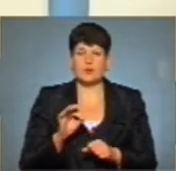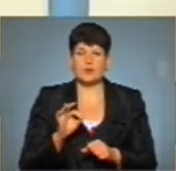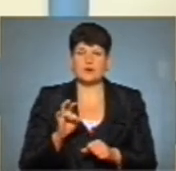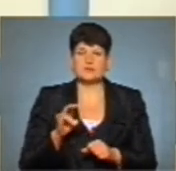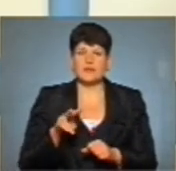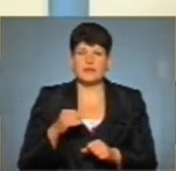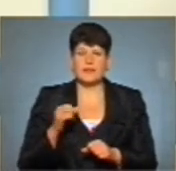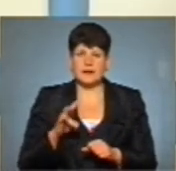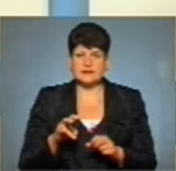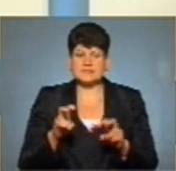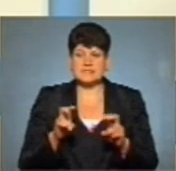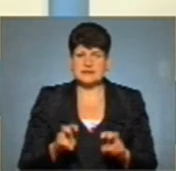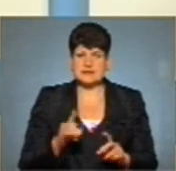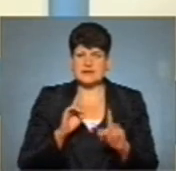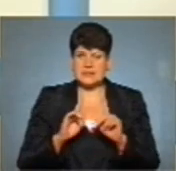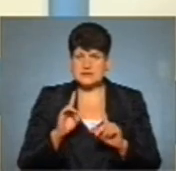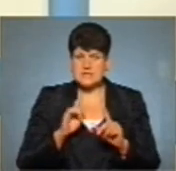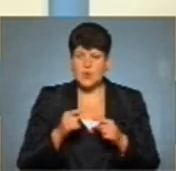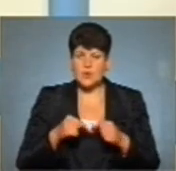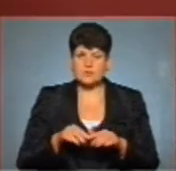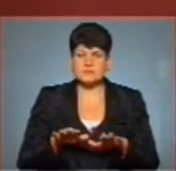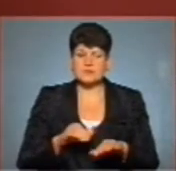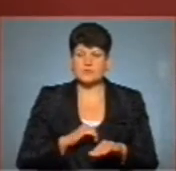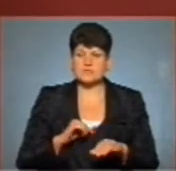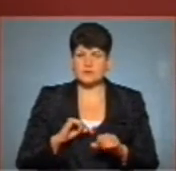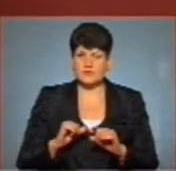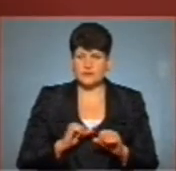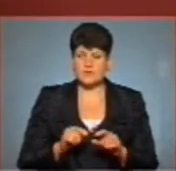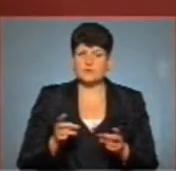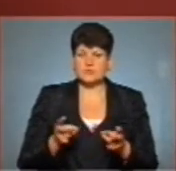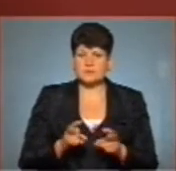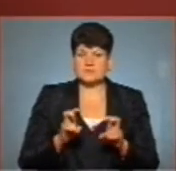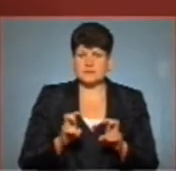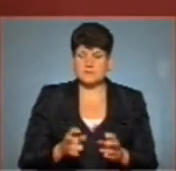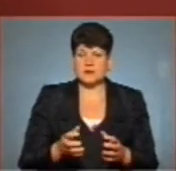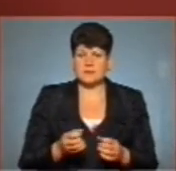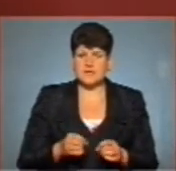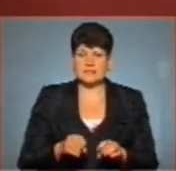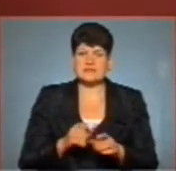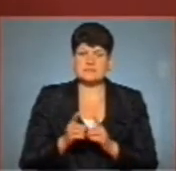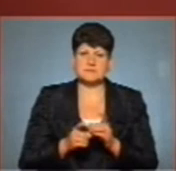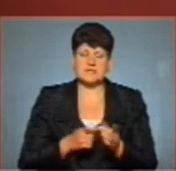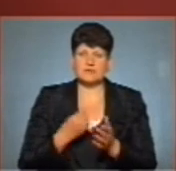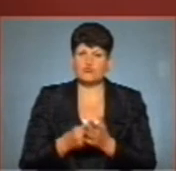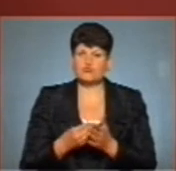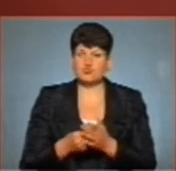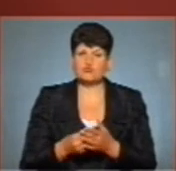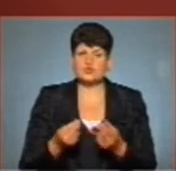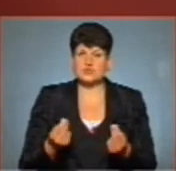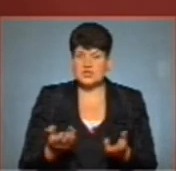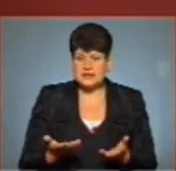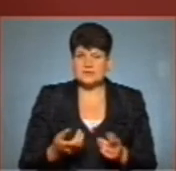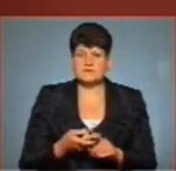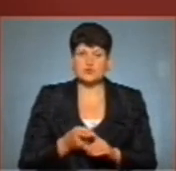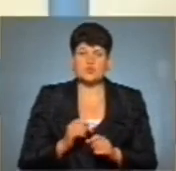це також є проблема. Органам місцевого самоврядування потрібно засідати, приймати зміни, наприклад, до бюджету у зв'язку там з